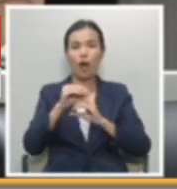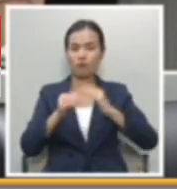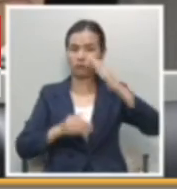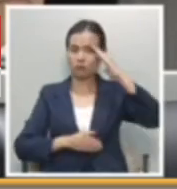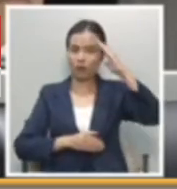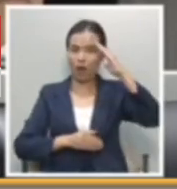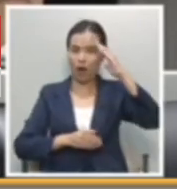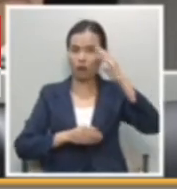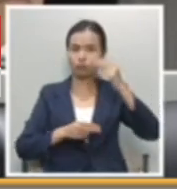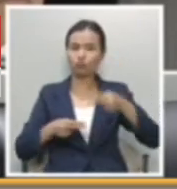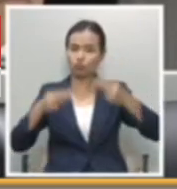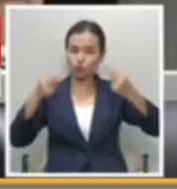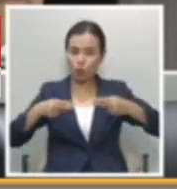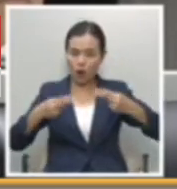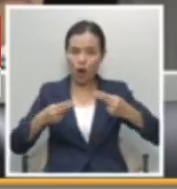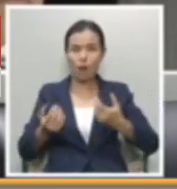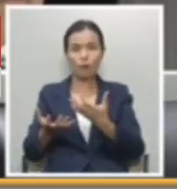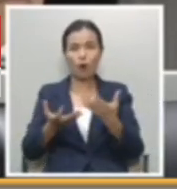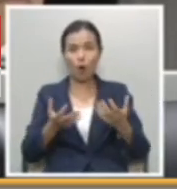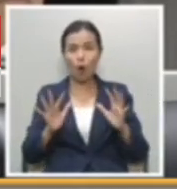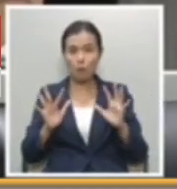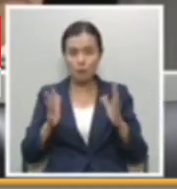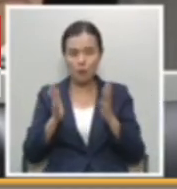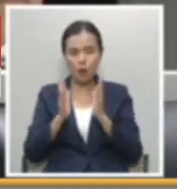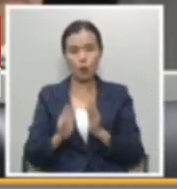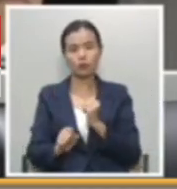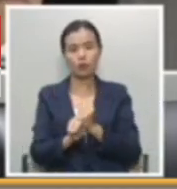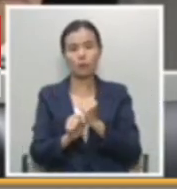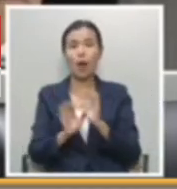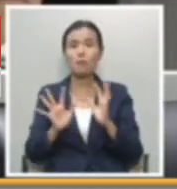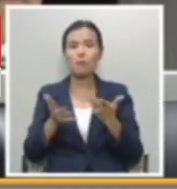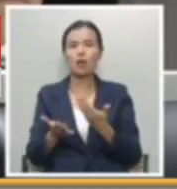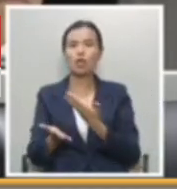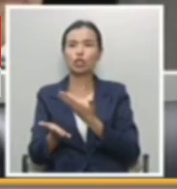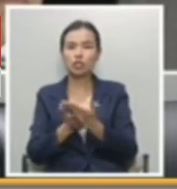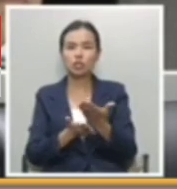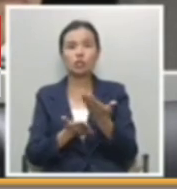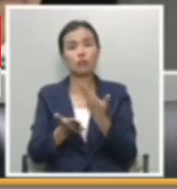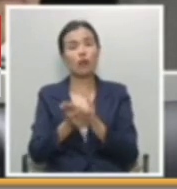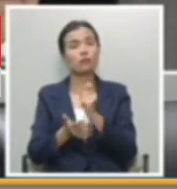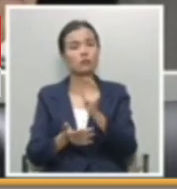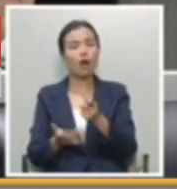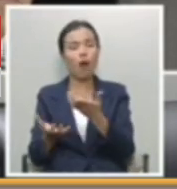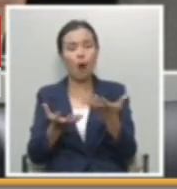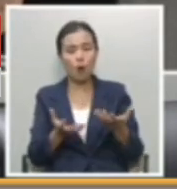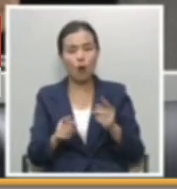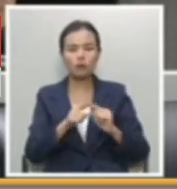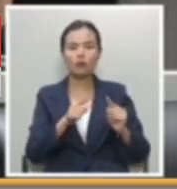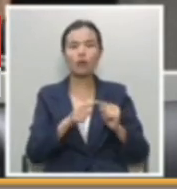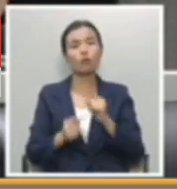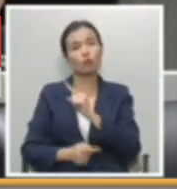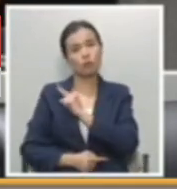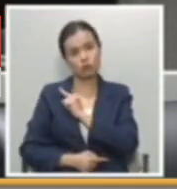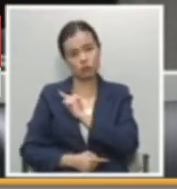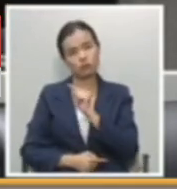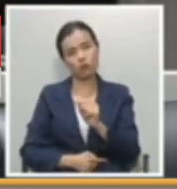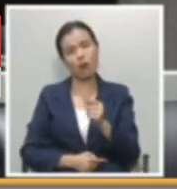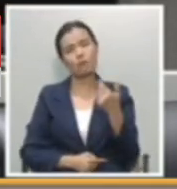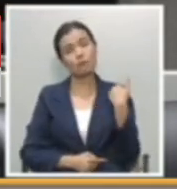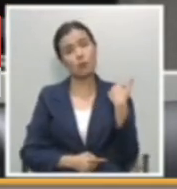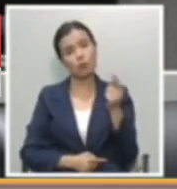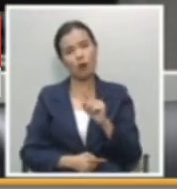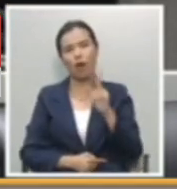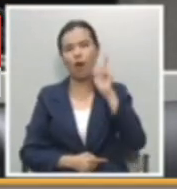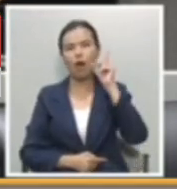ไม่มีเครื่องมือไม่มีบุคลากรให้เขาไปจัดซื้อจัดจ้างแล้วก็ไปช่วงต่อสุดท้ายมีเรื่องของการ